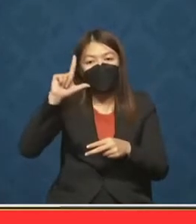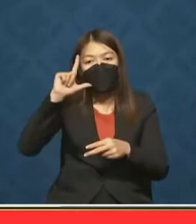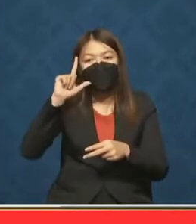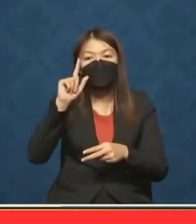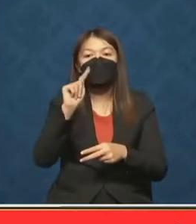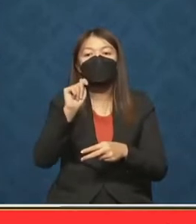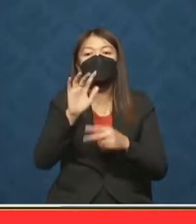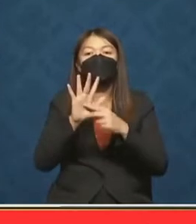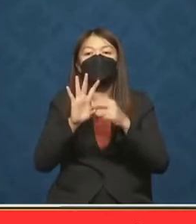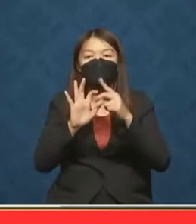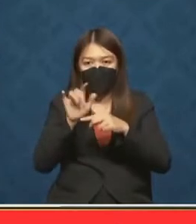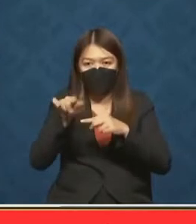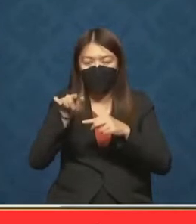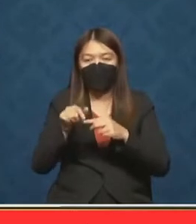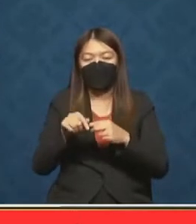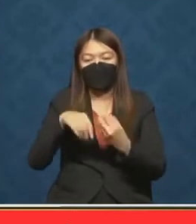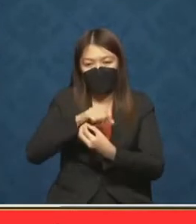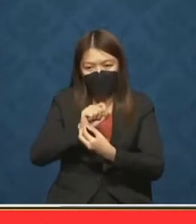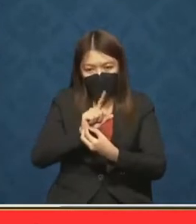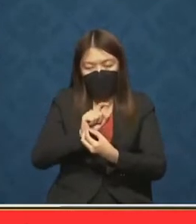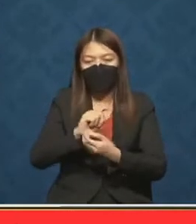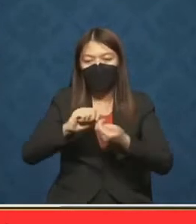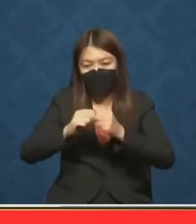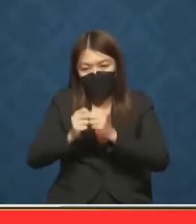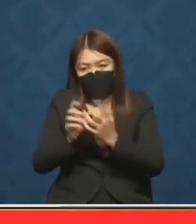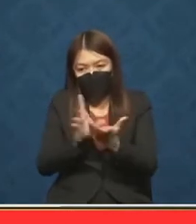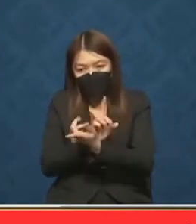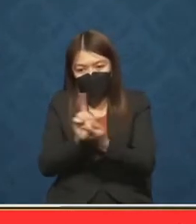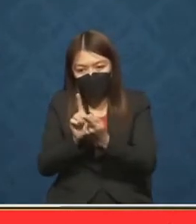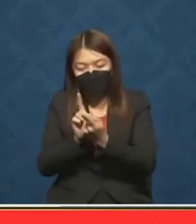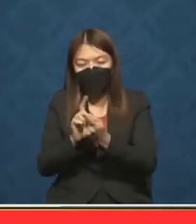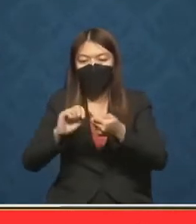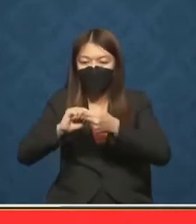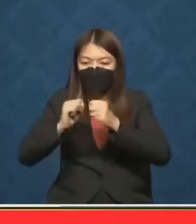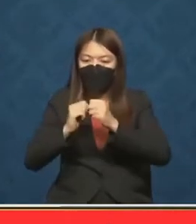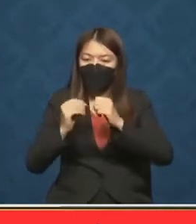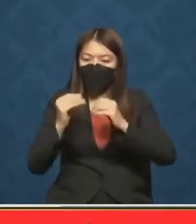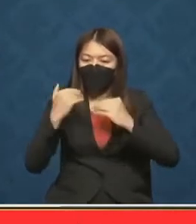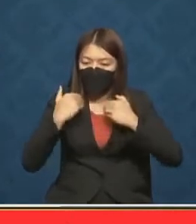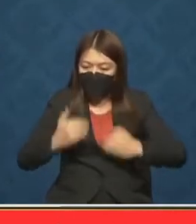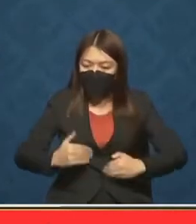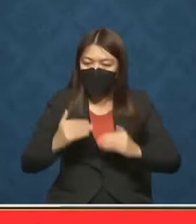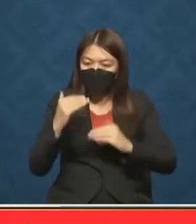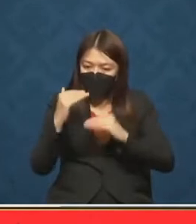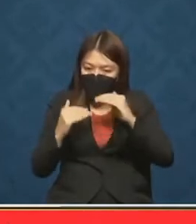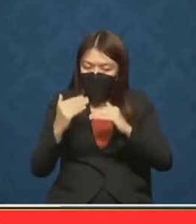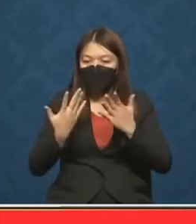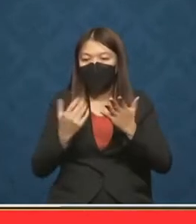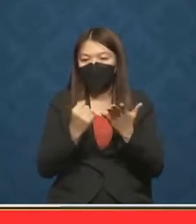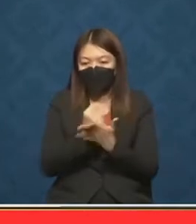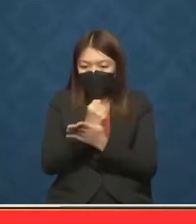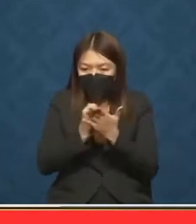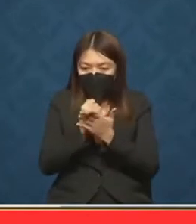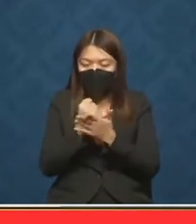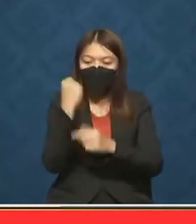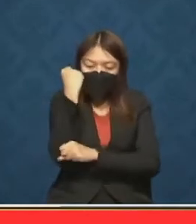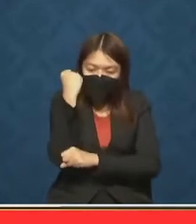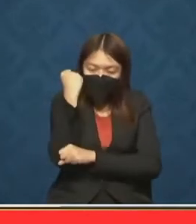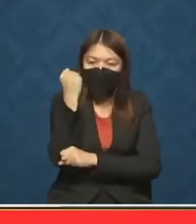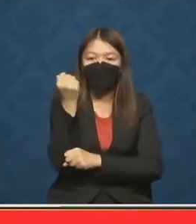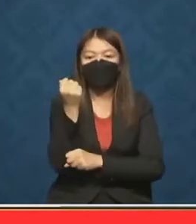มองเหปัญหาเศษฐกิจปัญหาสัคมปัญหาความเหืมล้ำปัญหายาเสบติดปัญหาความยากจนใ